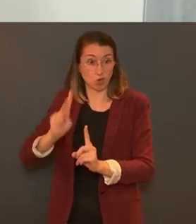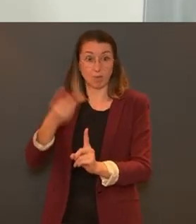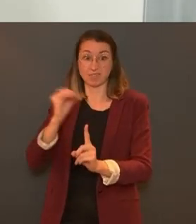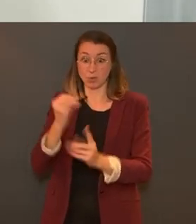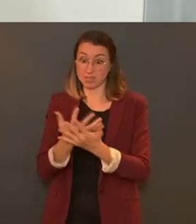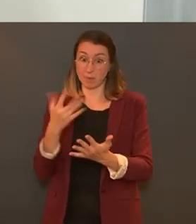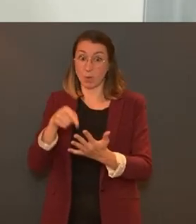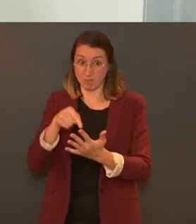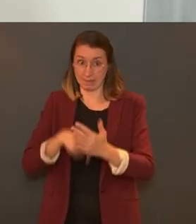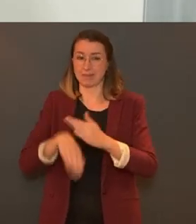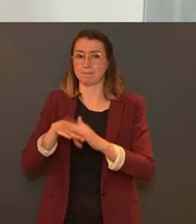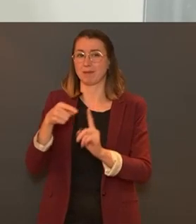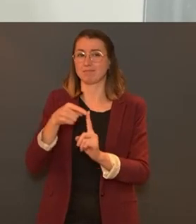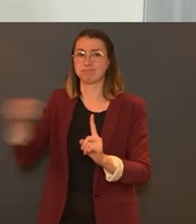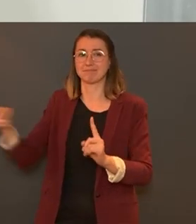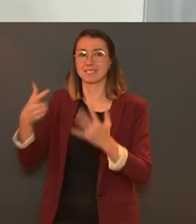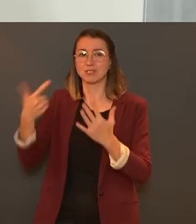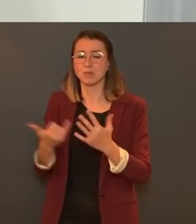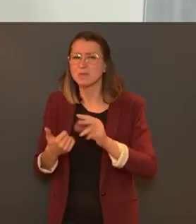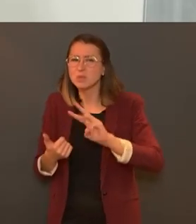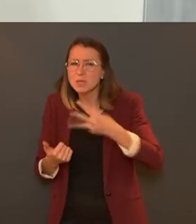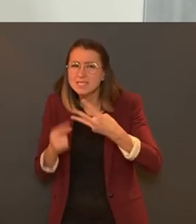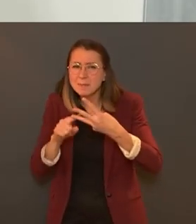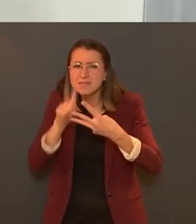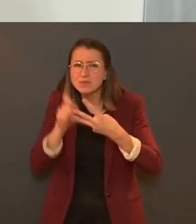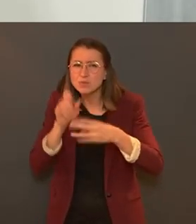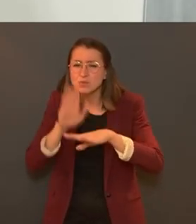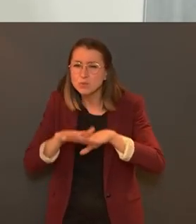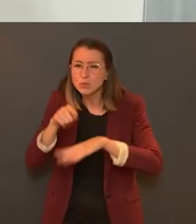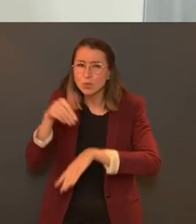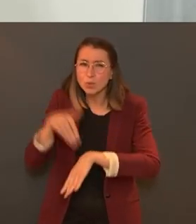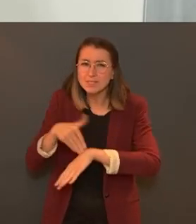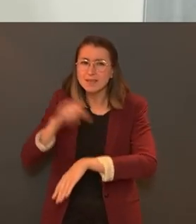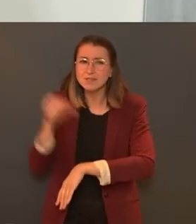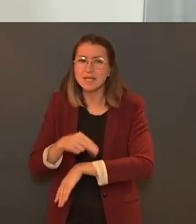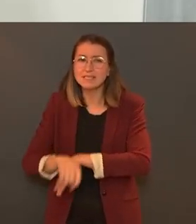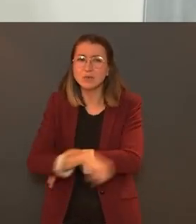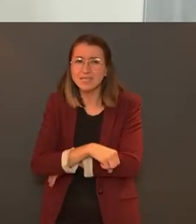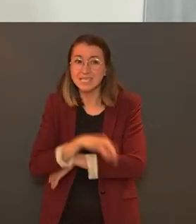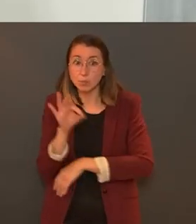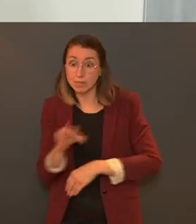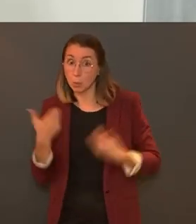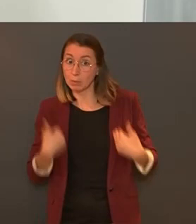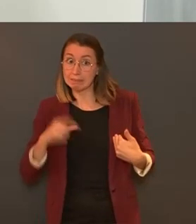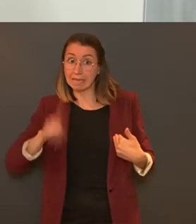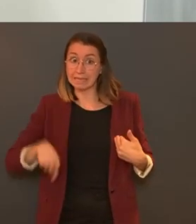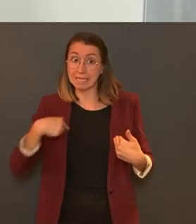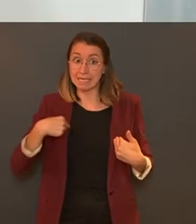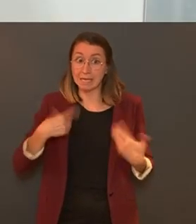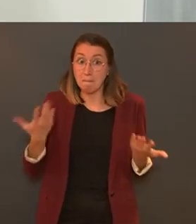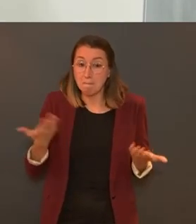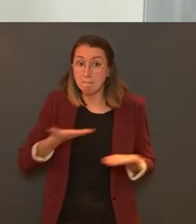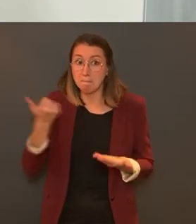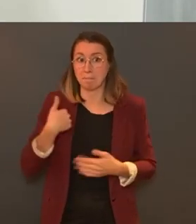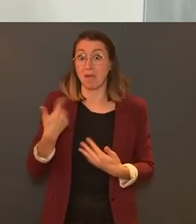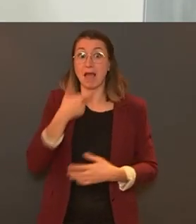dernier Conseil national de sécurité? Je n'ai que 45 ans, j'ai encore l'intention d'être très longtemps parmi vous. Est-ce que